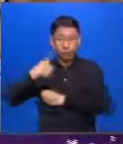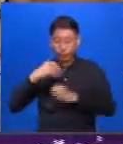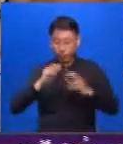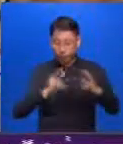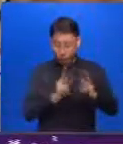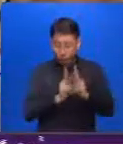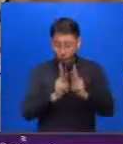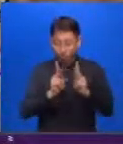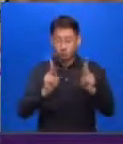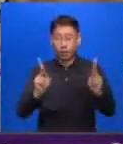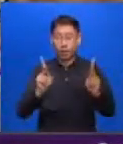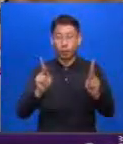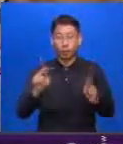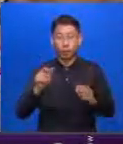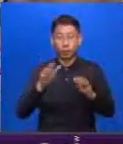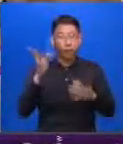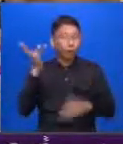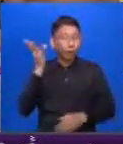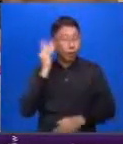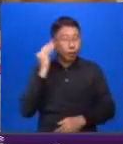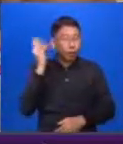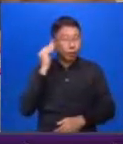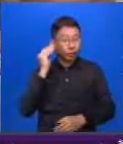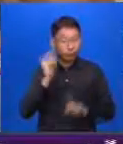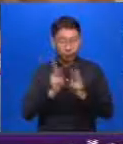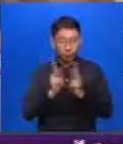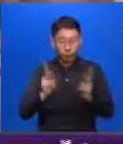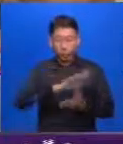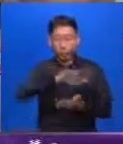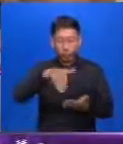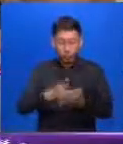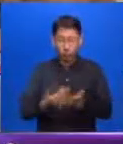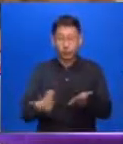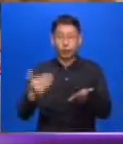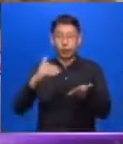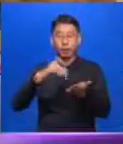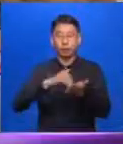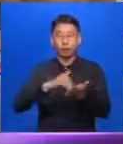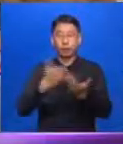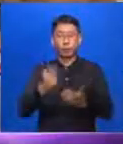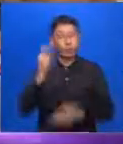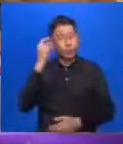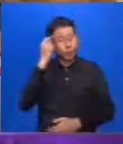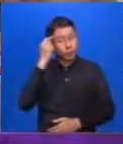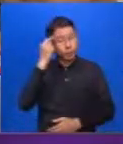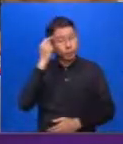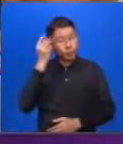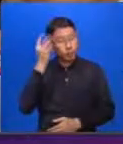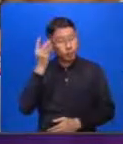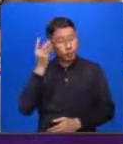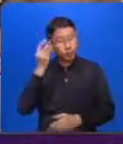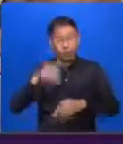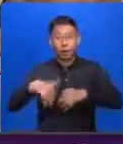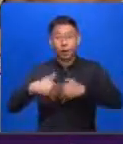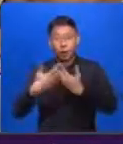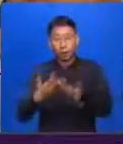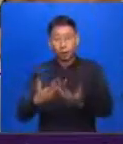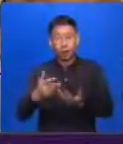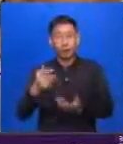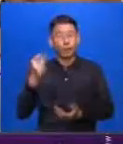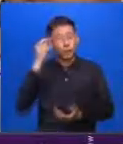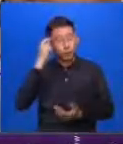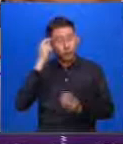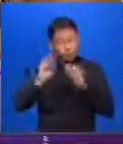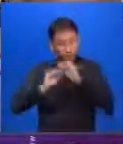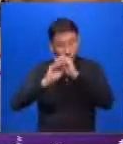อยู่ก็คงต้องฟังจากคณะกรรมการทั้งหมดอีกครั้งหนึ่งว่ามีความคิดเห็นอย่างไรเมื่อมีความคิดเห็นที่ชัดเจนแล้วก็คงจะ